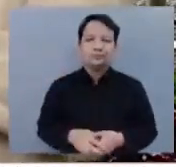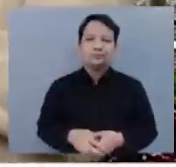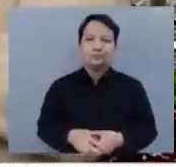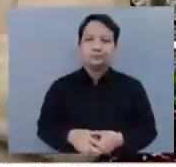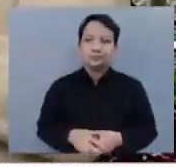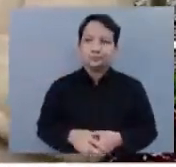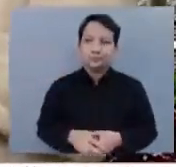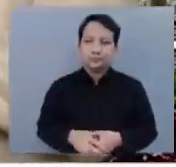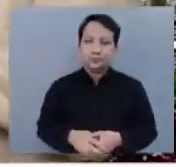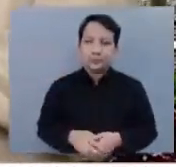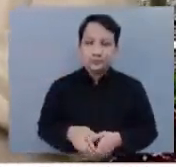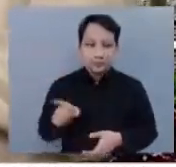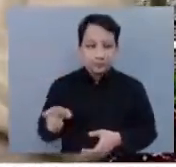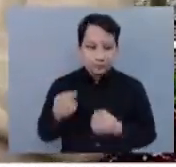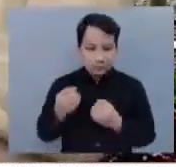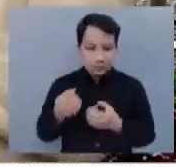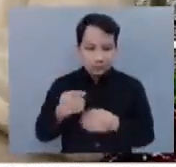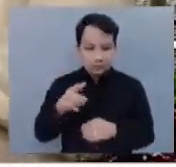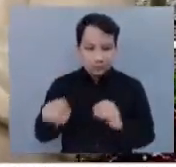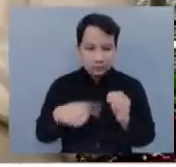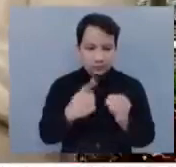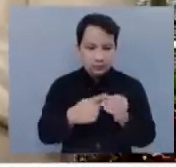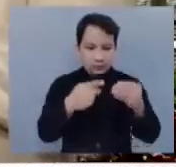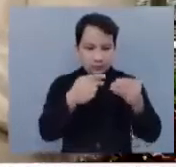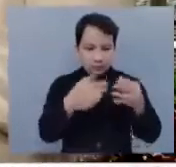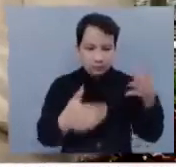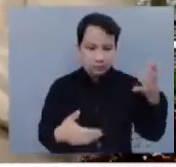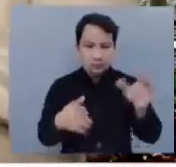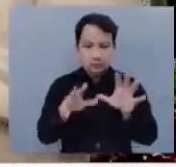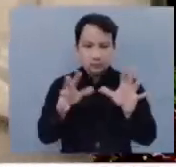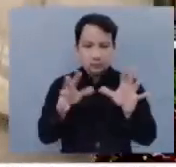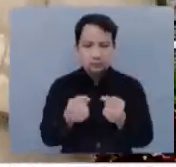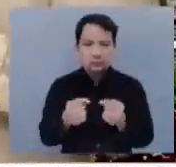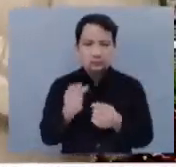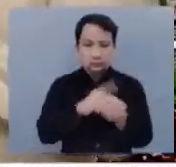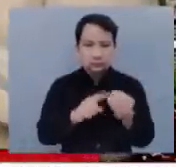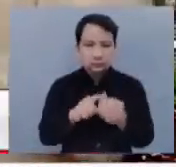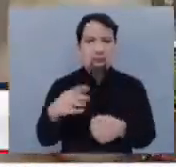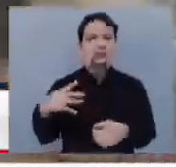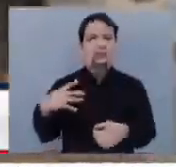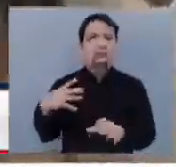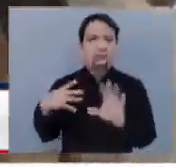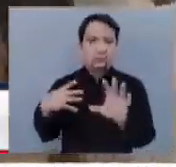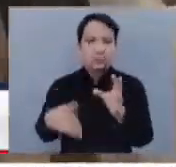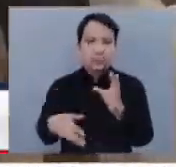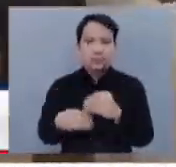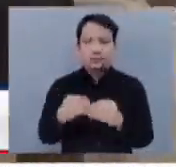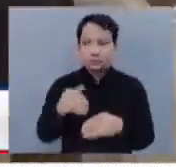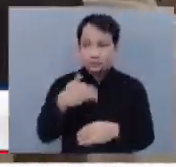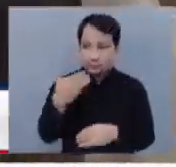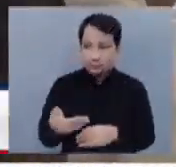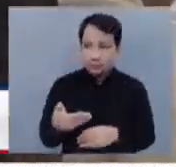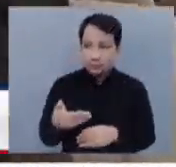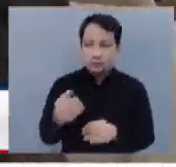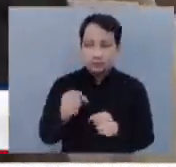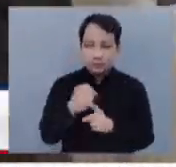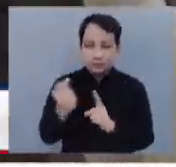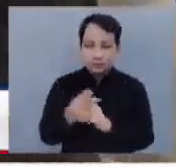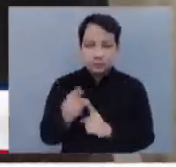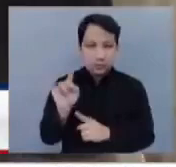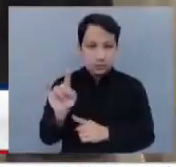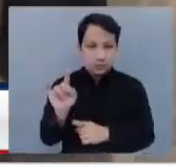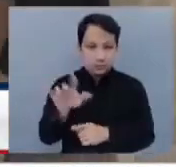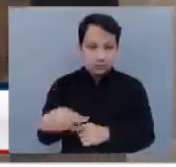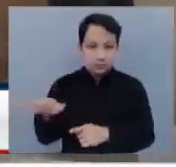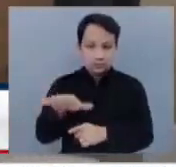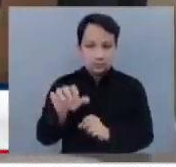marami po tayong naka-line up din po ng mga webinars po at antabayanan na lang po natin po sa mga social medias po ng social media